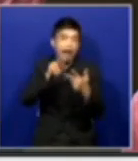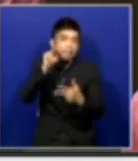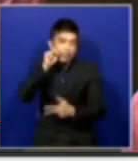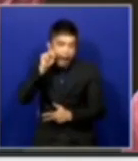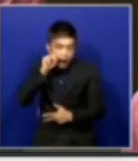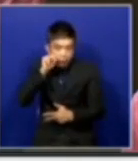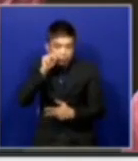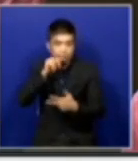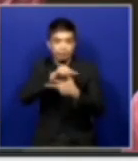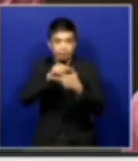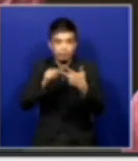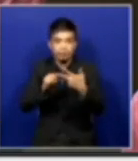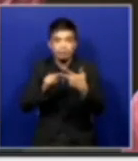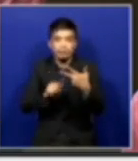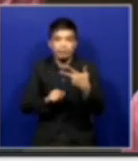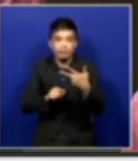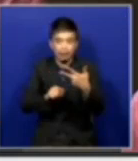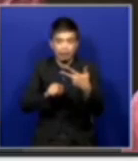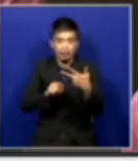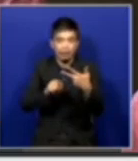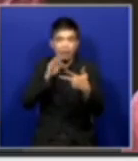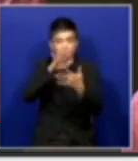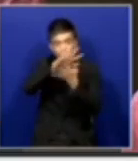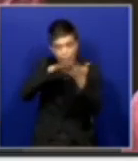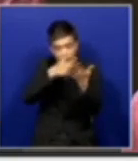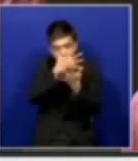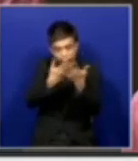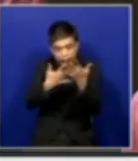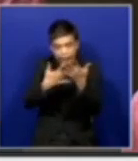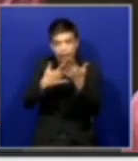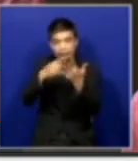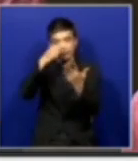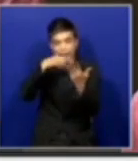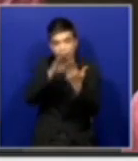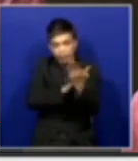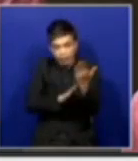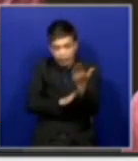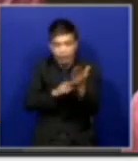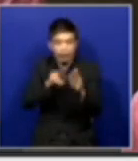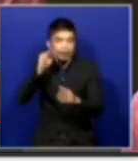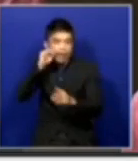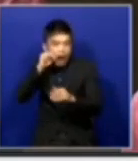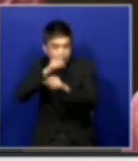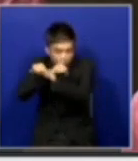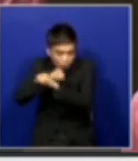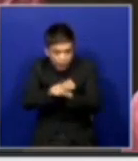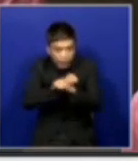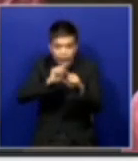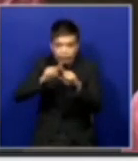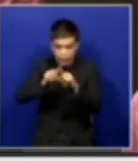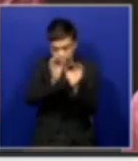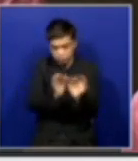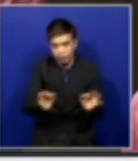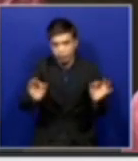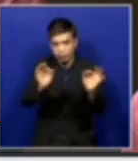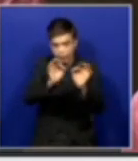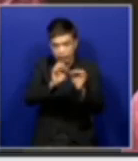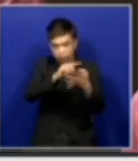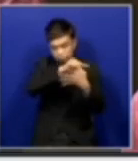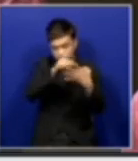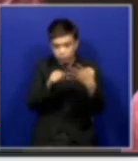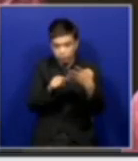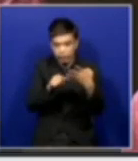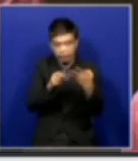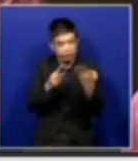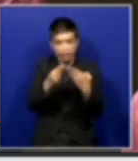ครับแล้วก็งบของกรมโยธาธิการและผังเมืองนะครับก็คือเรื่องของตลิ่งนี่แหละครับคือมีความจำเป็นนะครับก็นำเรียนว่าง